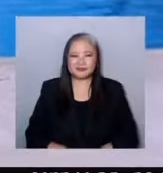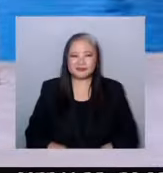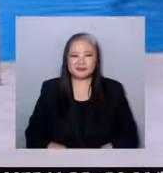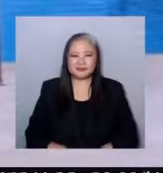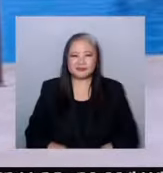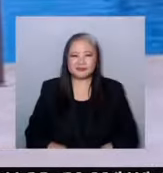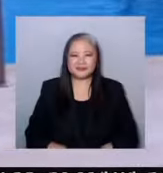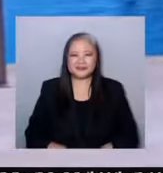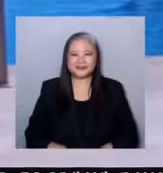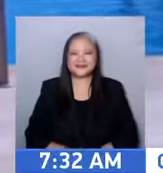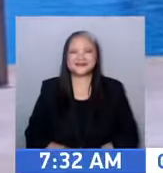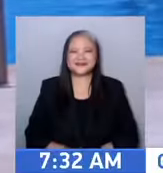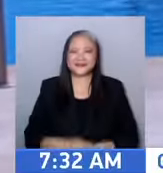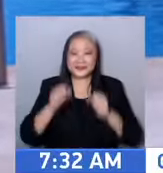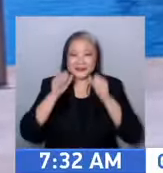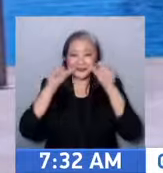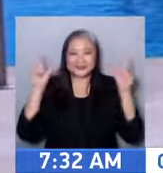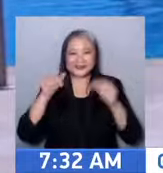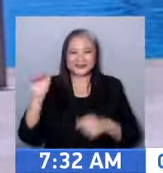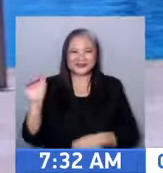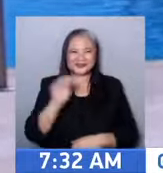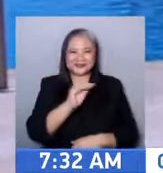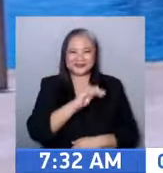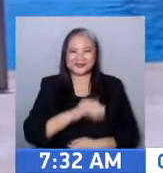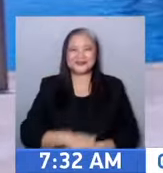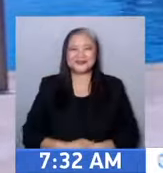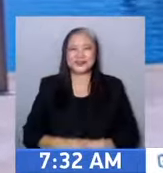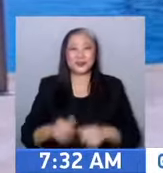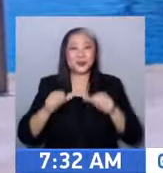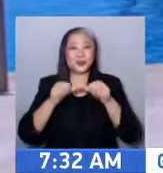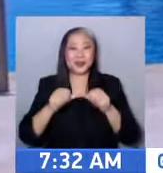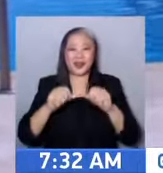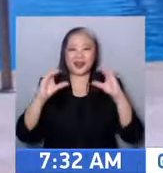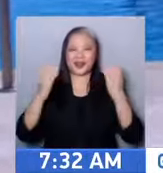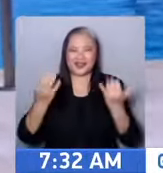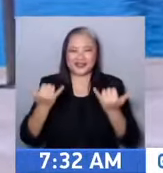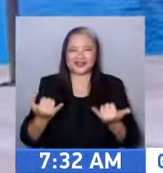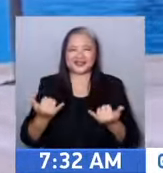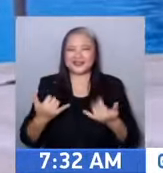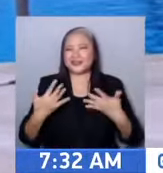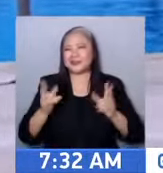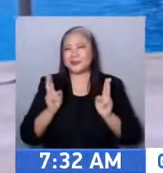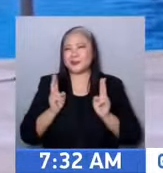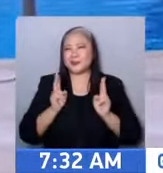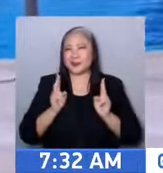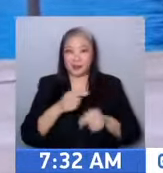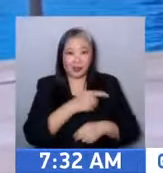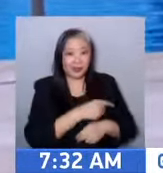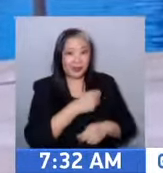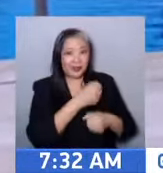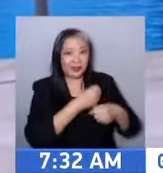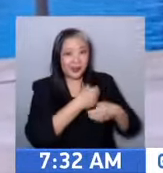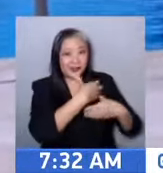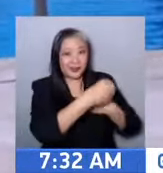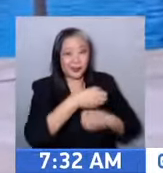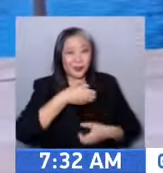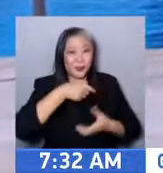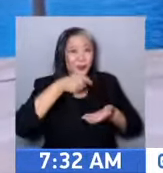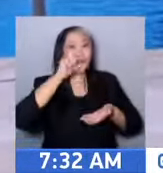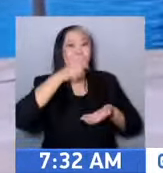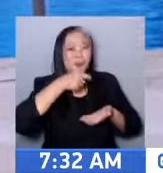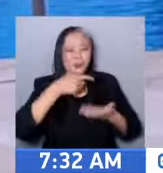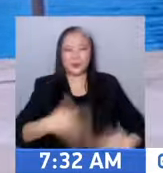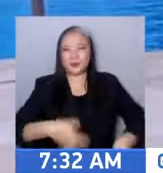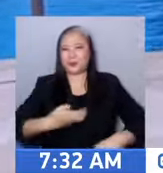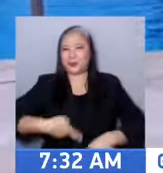Gising na mga kapuso dahil tuloy ang klase natin today on a holiday. Nagkape ka na ba sa labas? Biglang tumakas sa energy mo, ha? Ang best of switch, eh. At